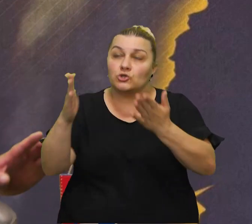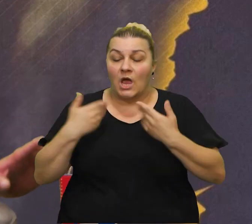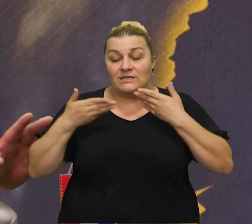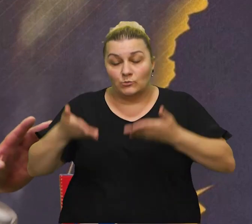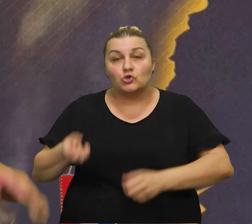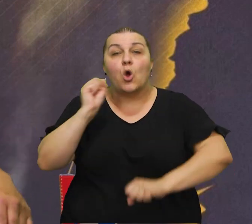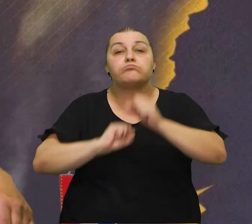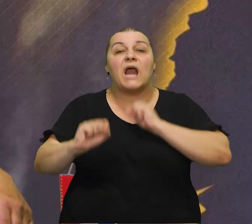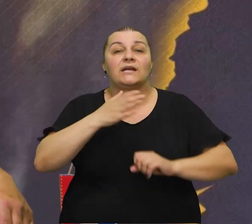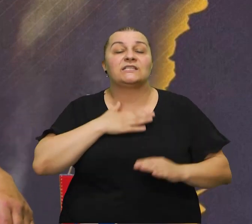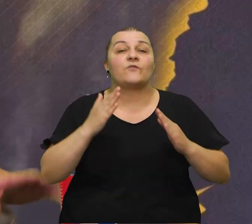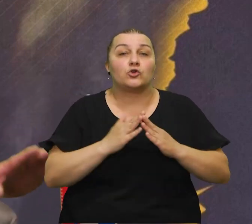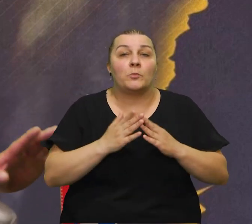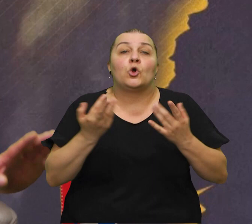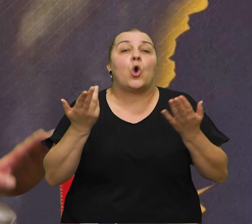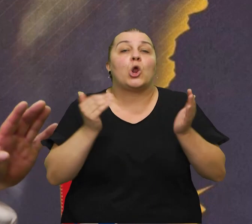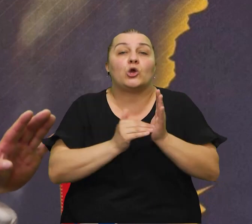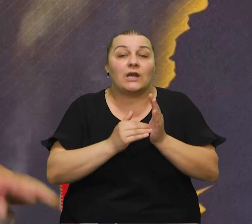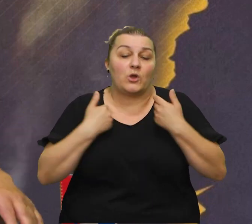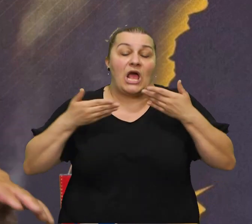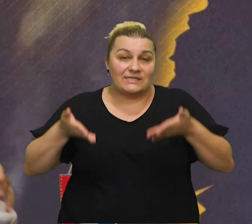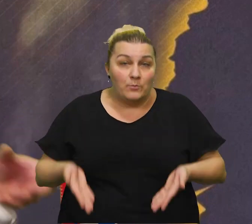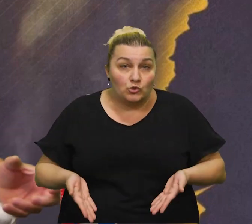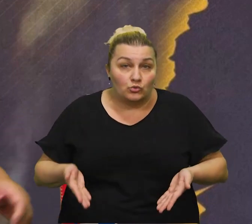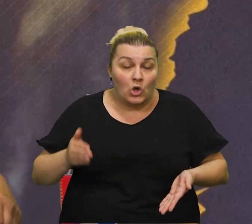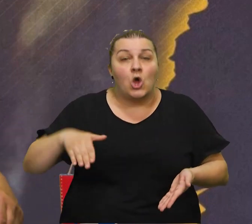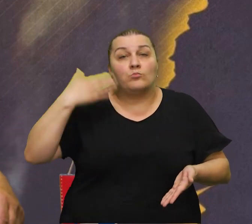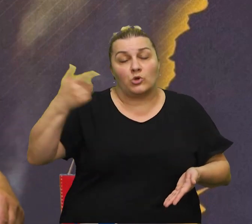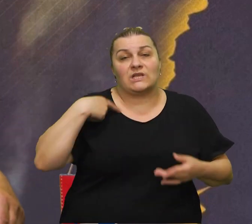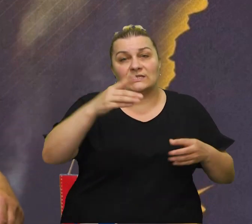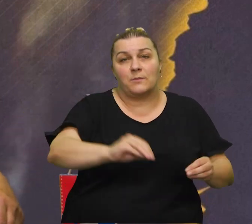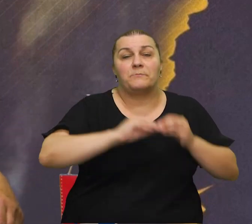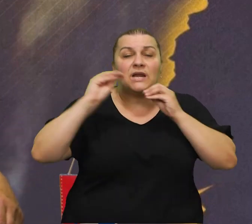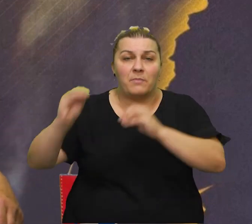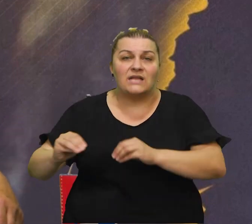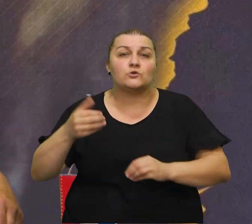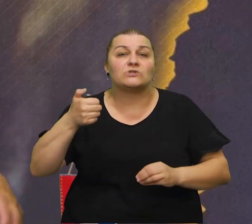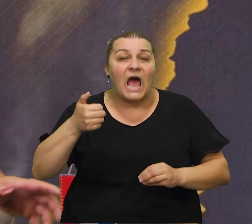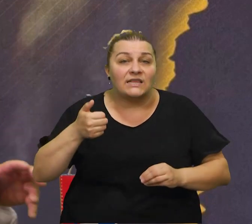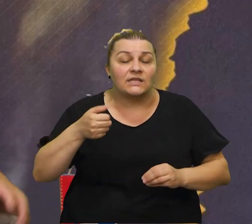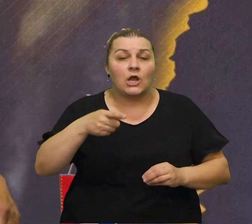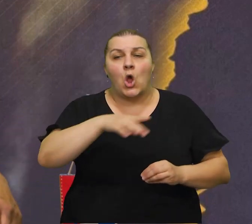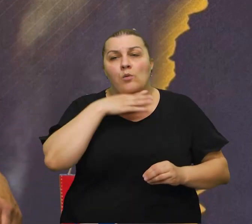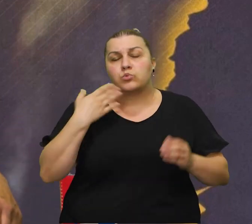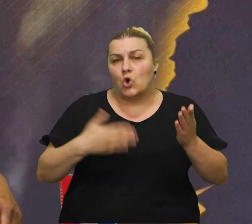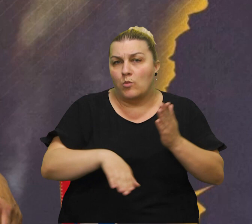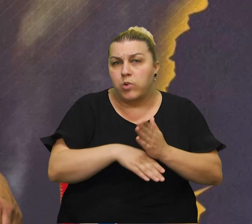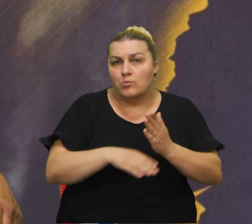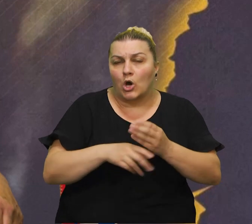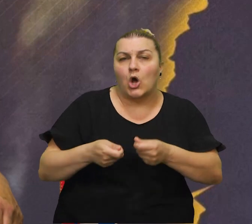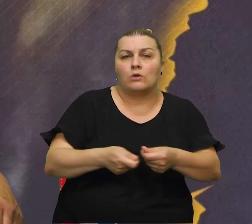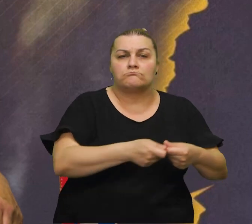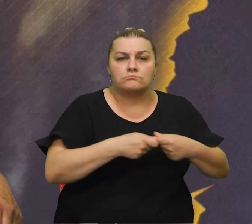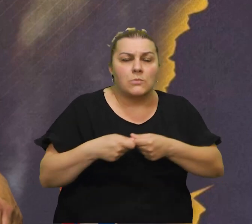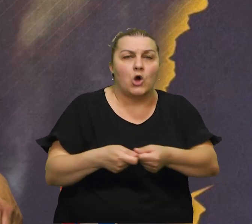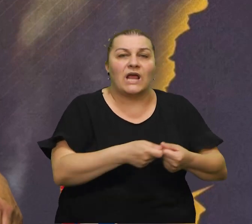ja sam došao da radi svoje koliko bude triba sam tu i onda sam ga poslije pribada za PD u Satni koji je puno pomogao u